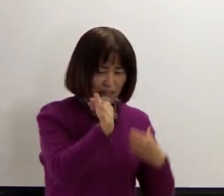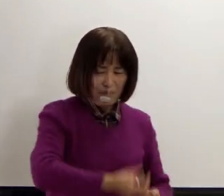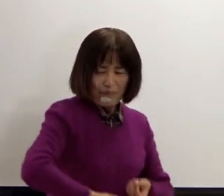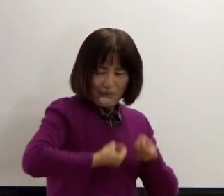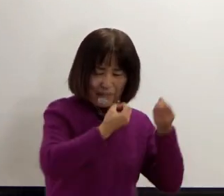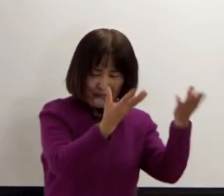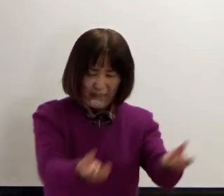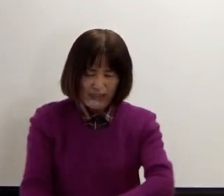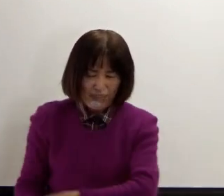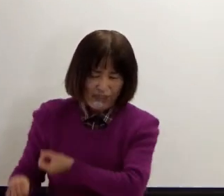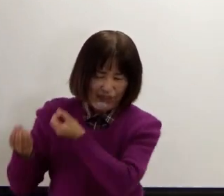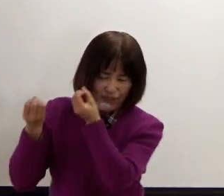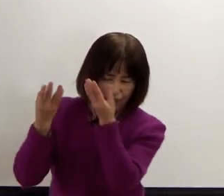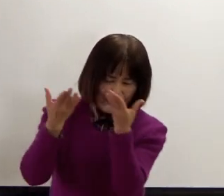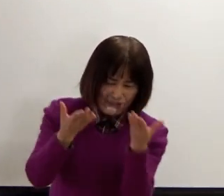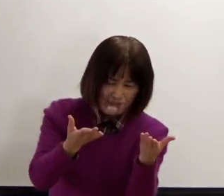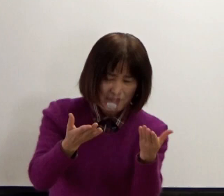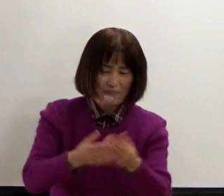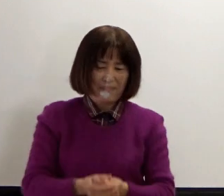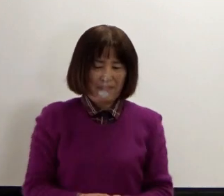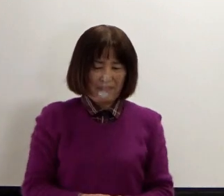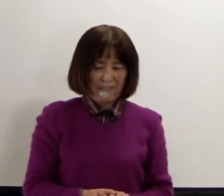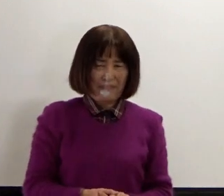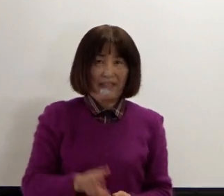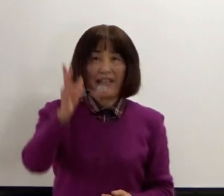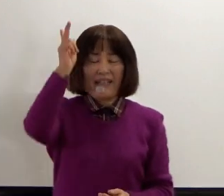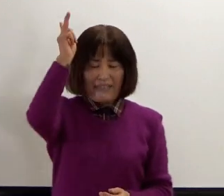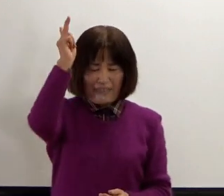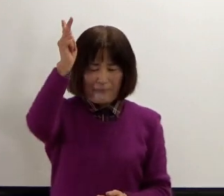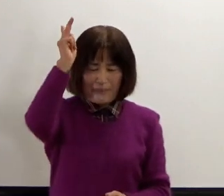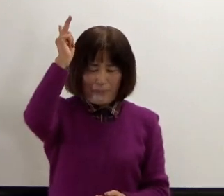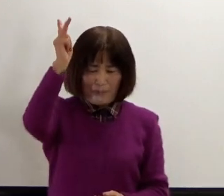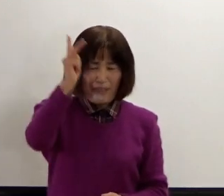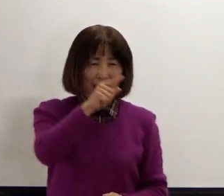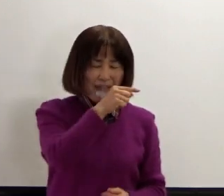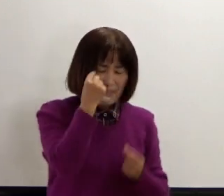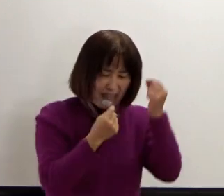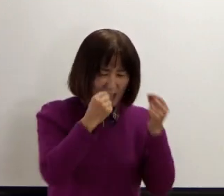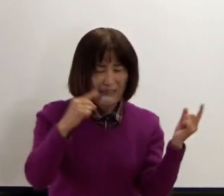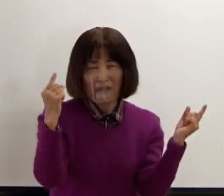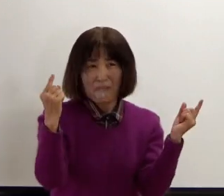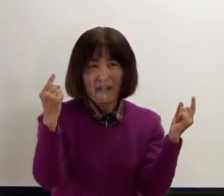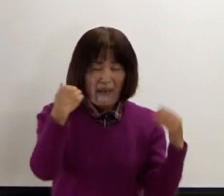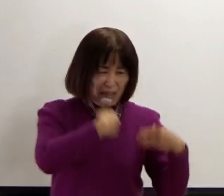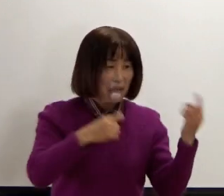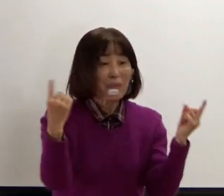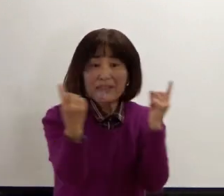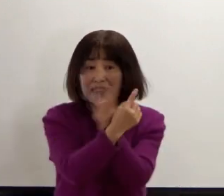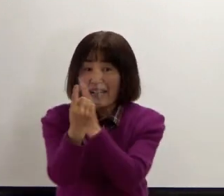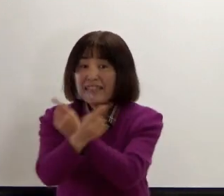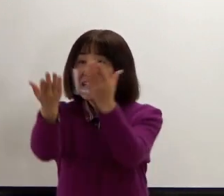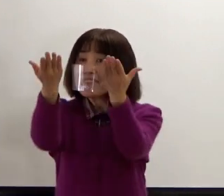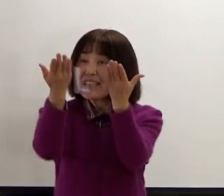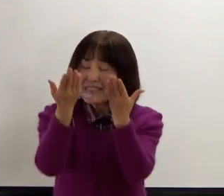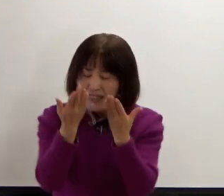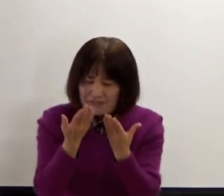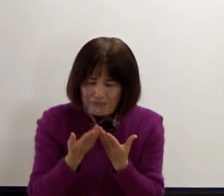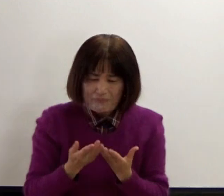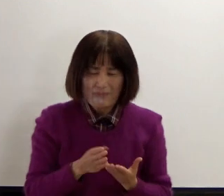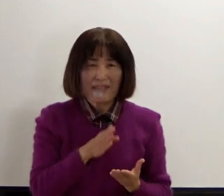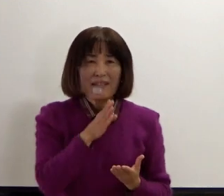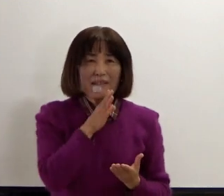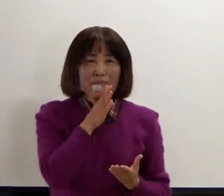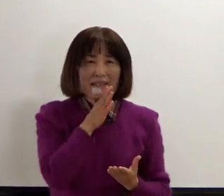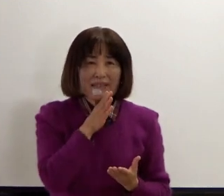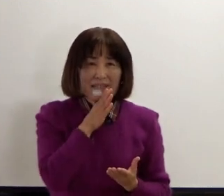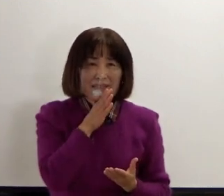喜び祝わせるというですね、エレミアの予言の言葉でありますけれども、まさにこの老夫婦に起こったこと、